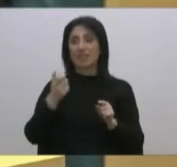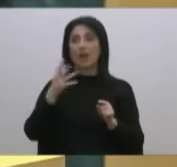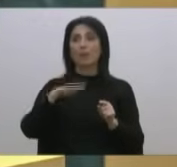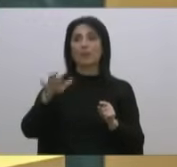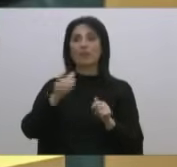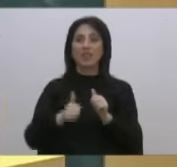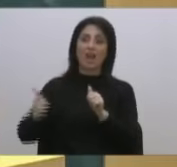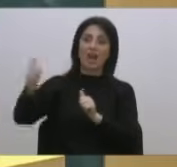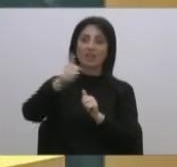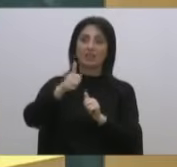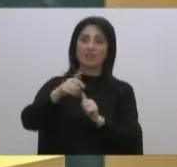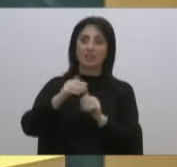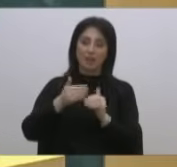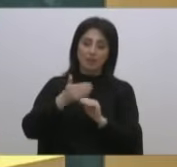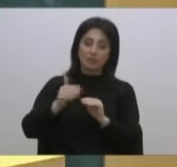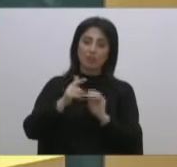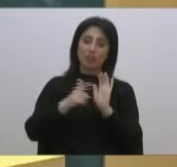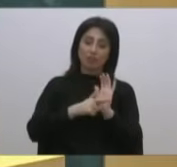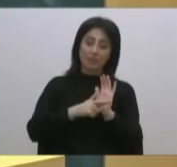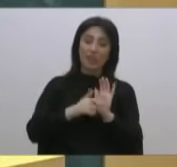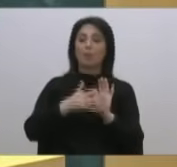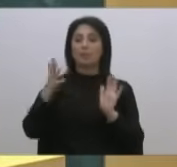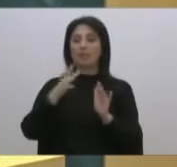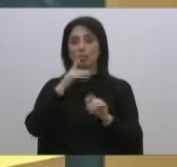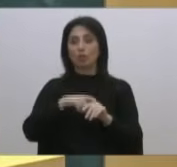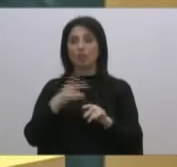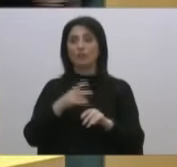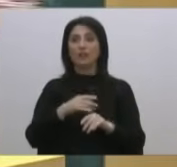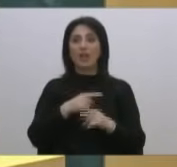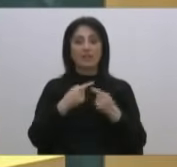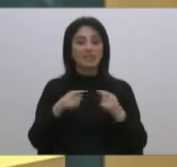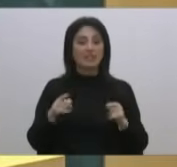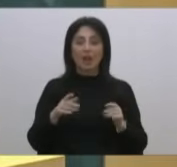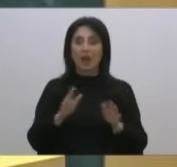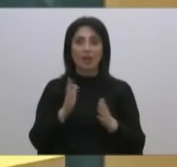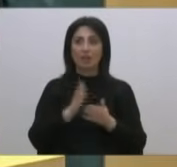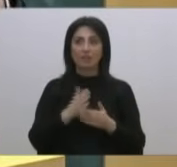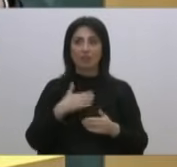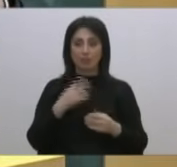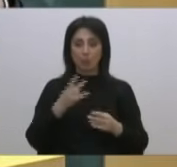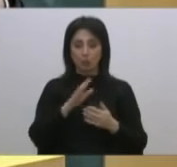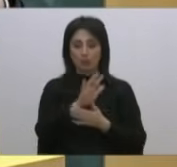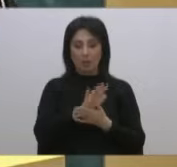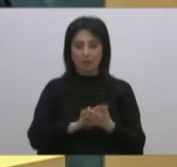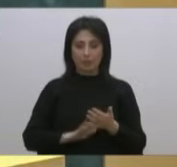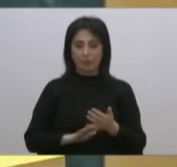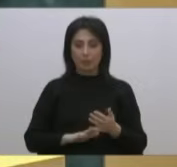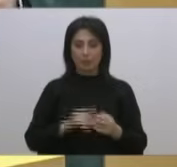რამოდენიმე ქვეყანას გადავასწრებთ. შემდეგ კიდე თუ გვექნება 7-იანი, შეიძლება ცოტა მეტი დრო დაჭირდეს, მაგრამ სხვა არ არის. Ჩვენ უნდა